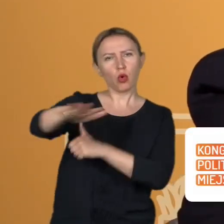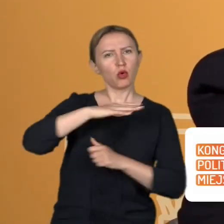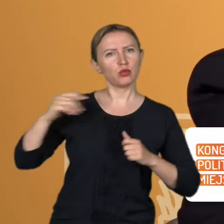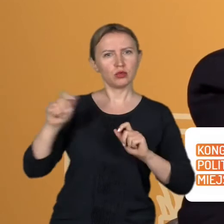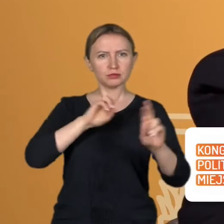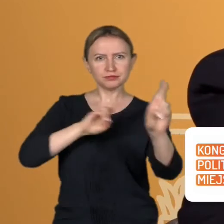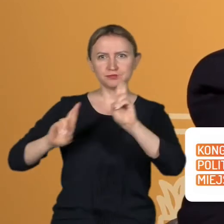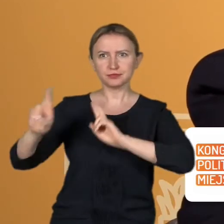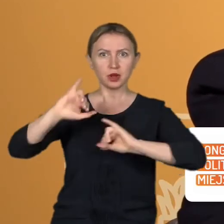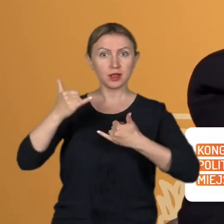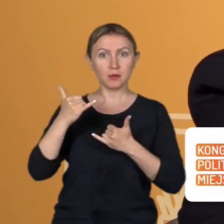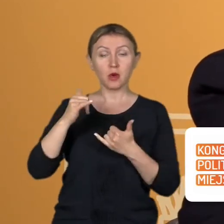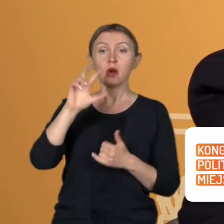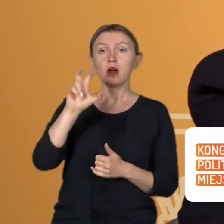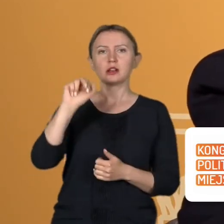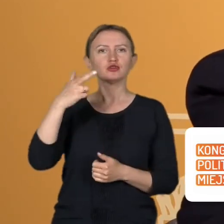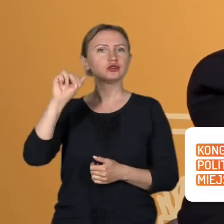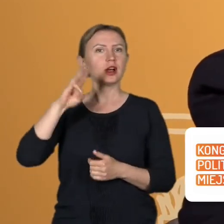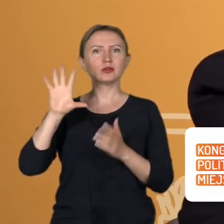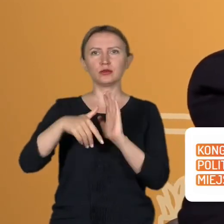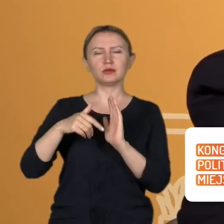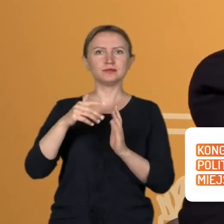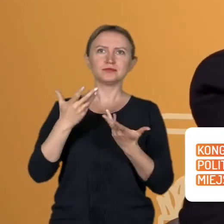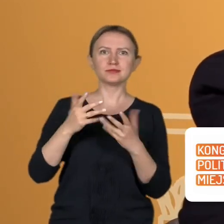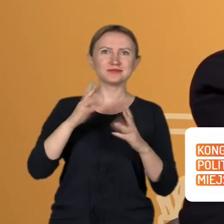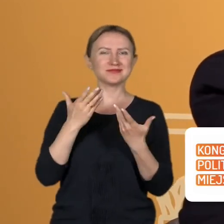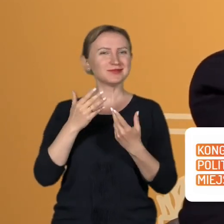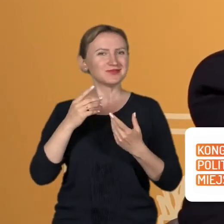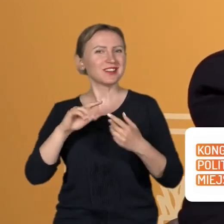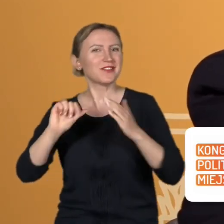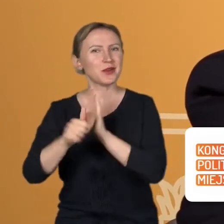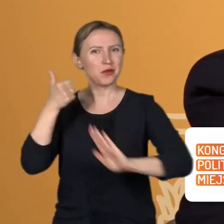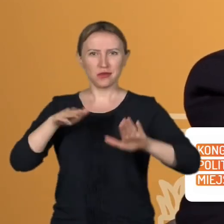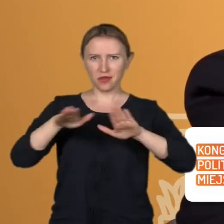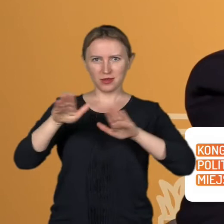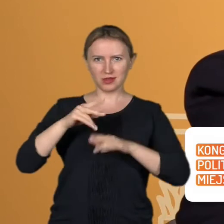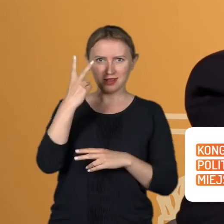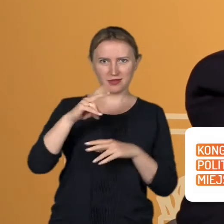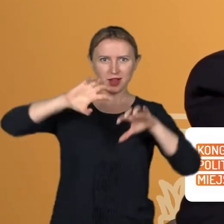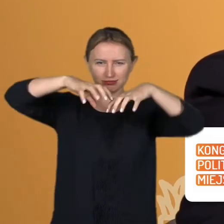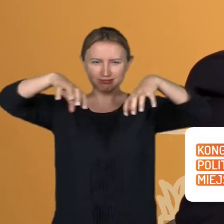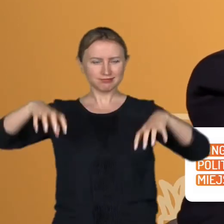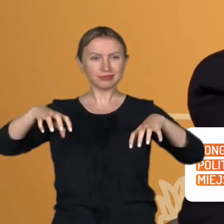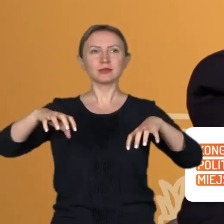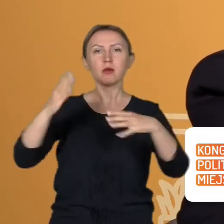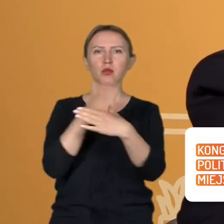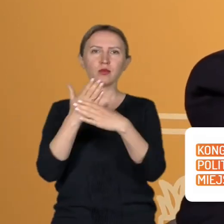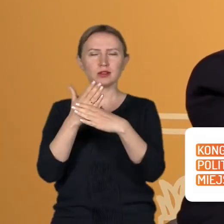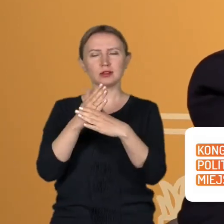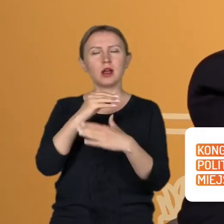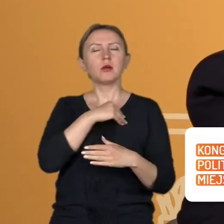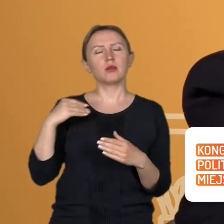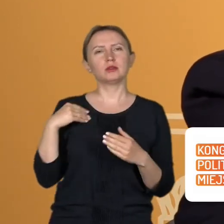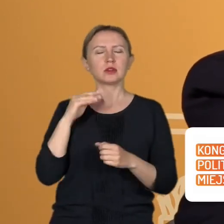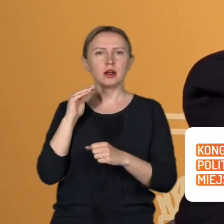Krzanów jest miejscem położonym specyficznie pomiędzy dwoma bardzo silnymi ośrodkami, takimi biegunami Polski Południowej,